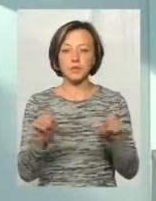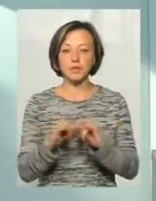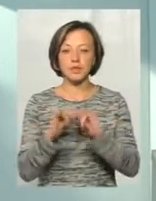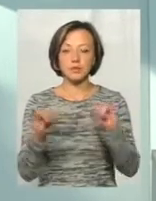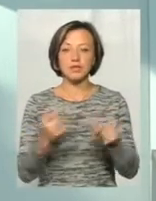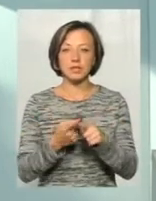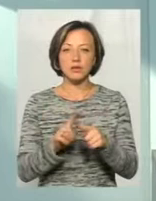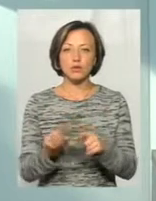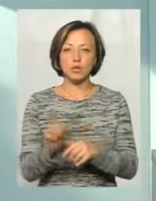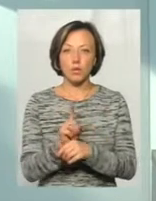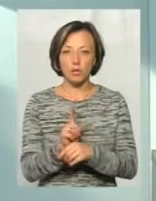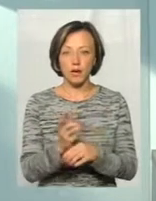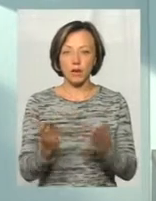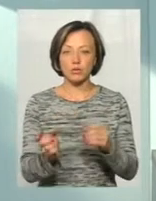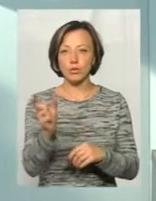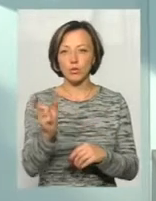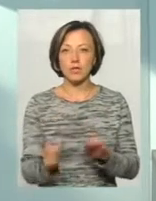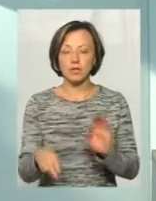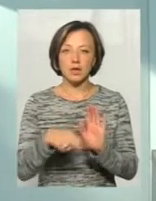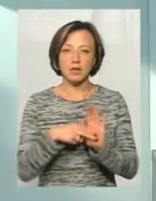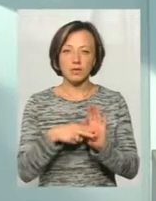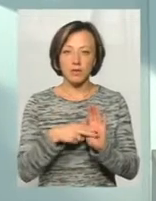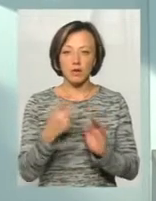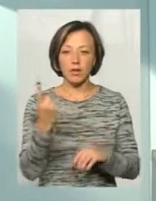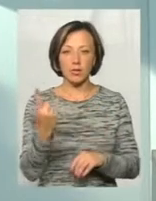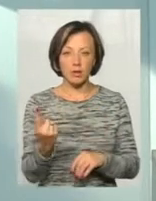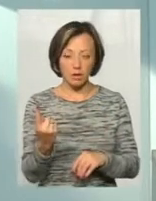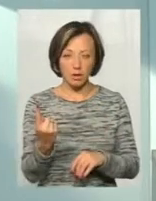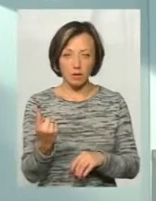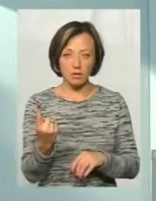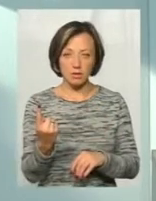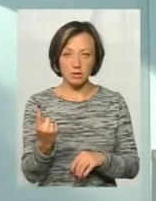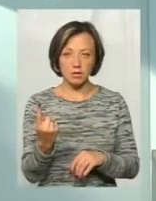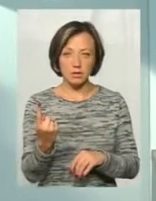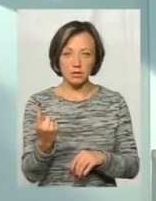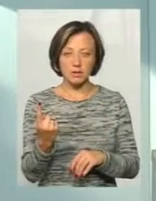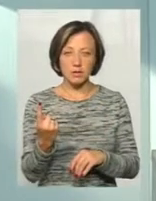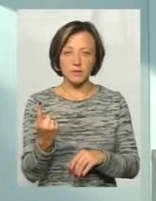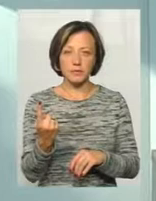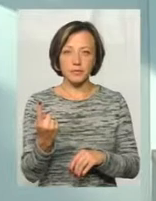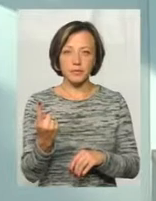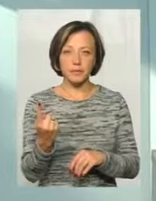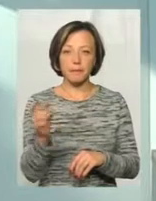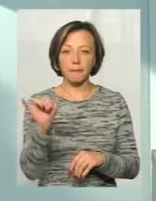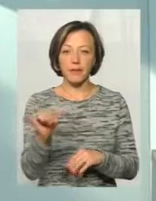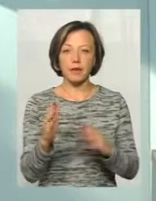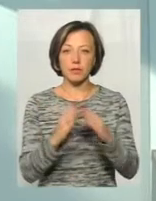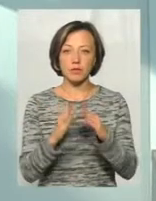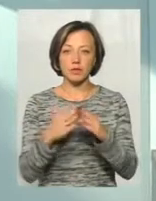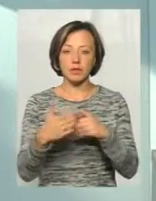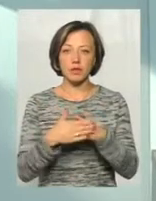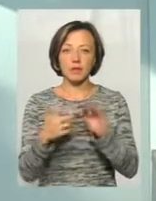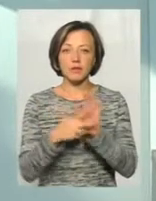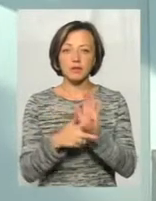цю норму. Тобто, якщо людина зареєстрована одна, от, і в неї будинок там близько